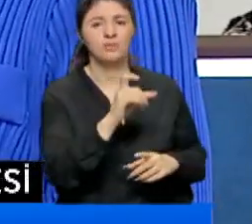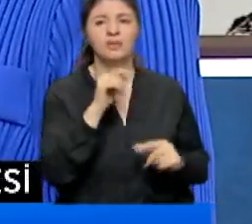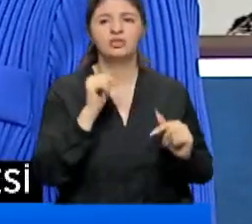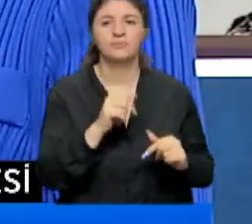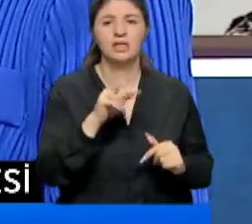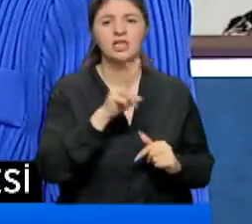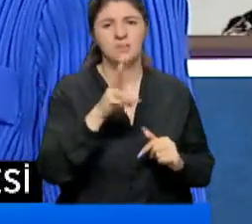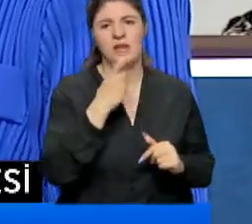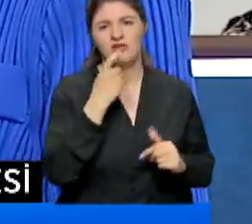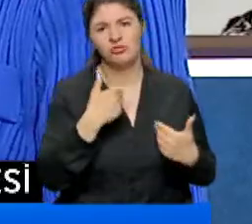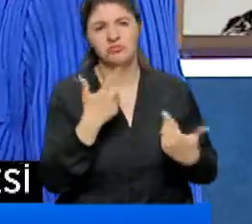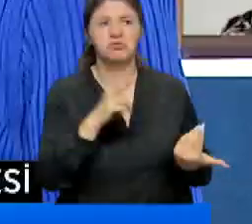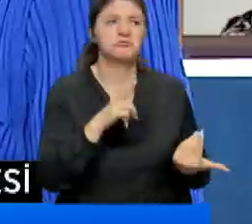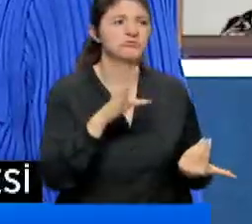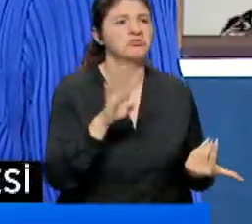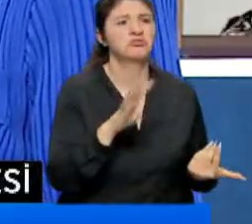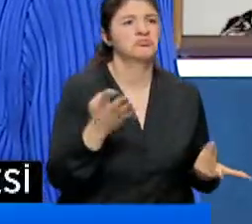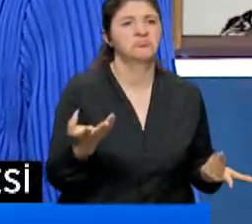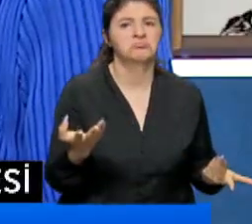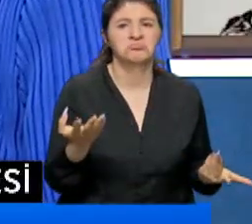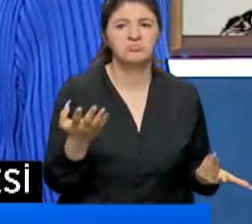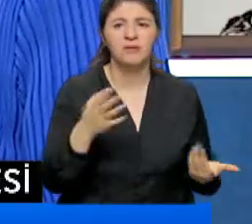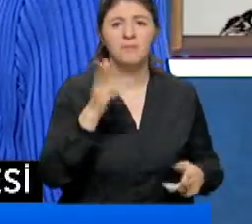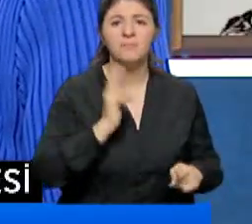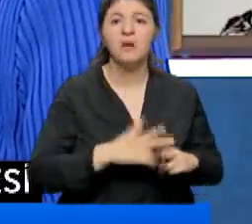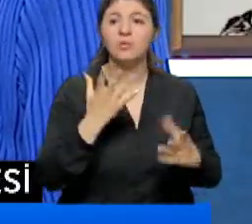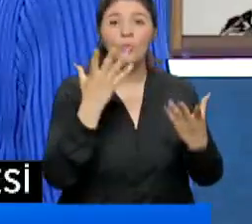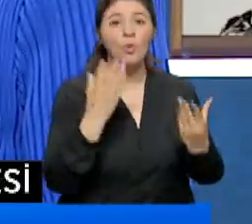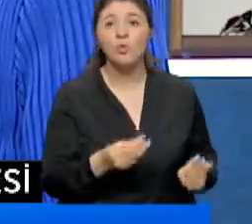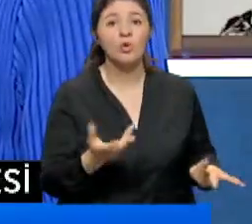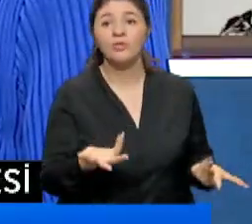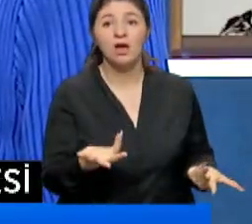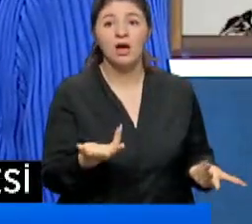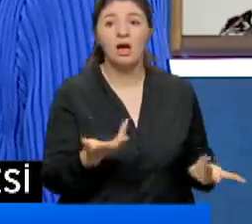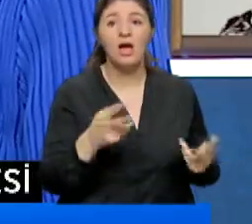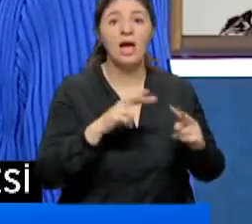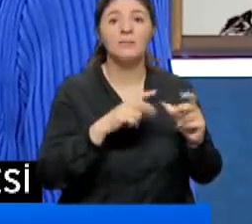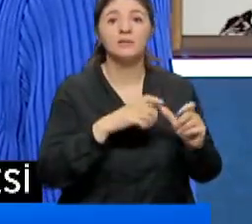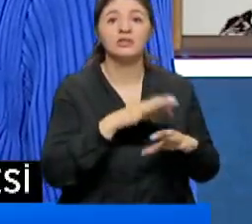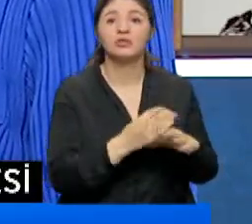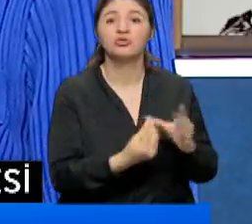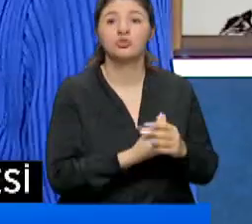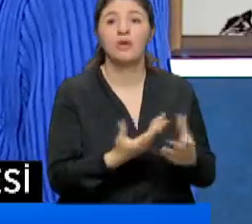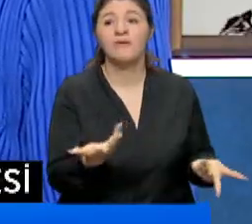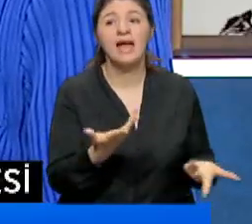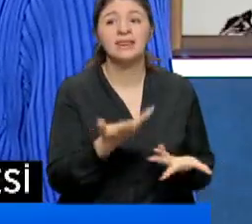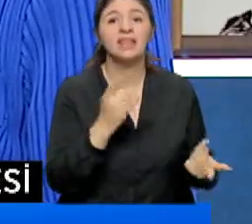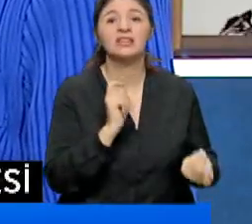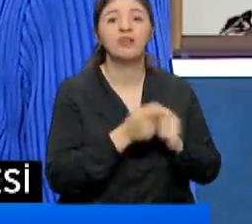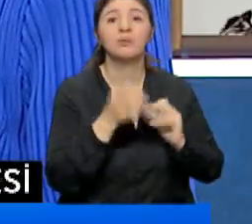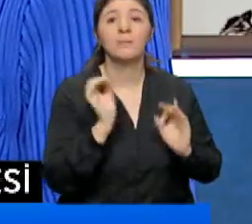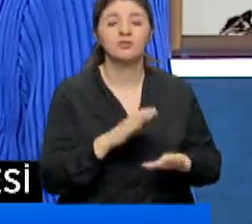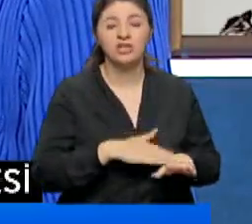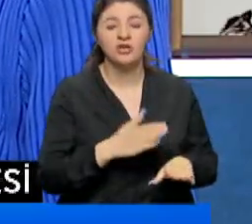Şimdi 20'li yaşlarda 130/40 bir anda ne oluyordu Emes hastası oluyor ya da ne